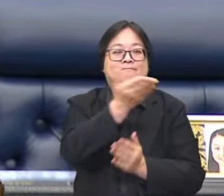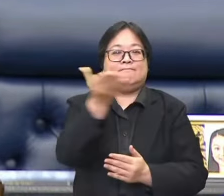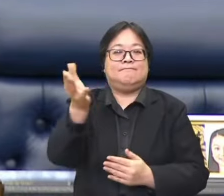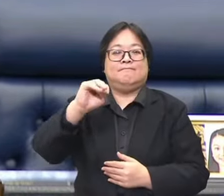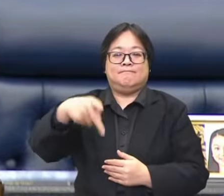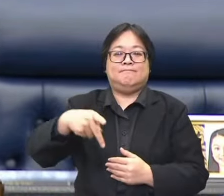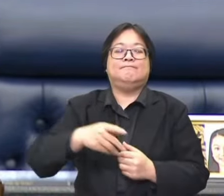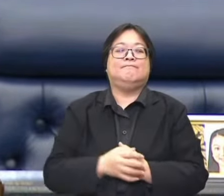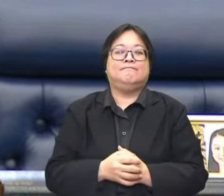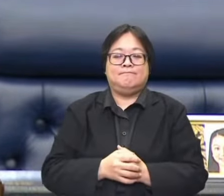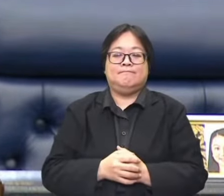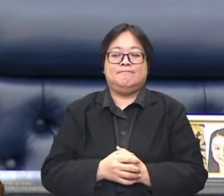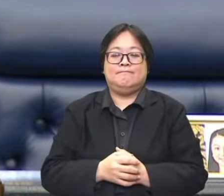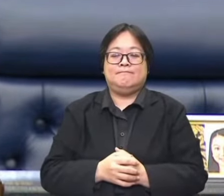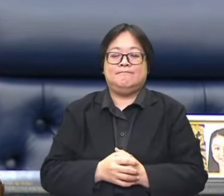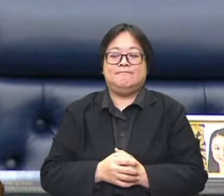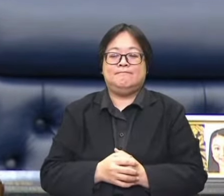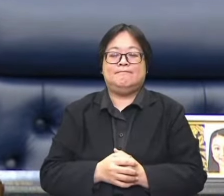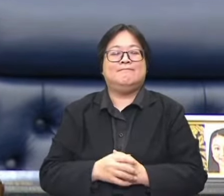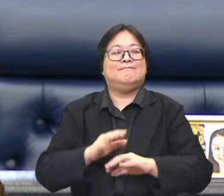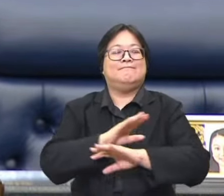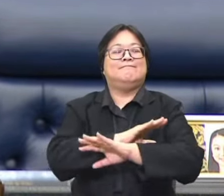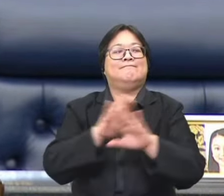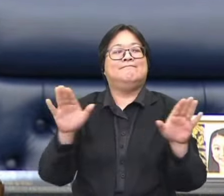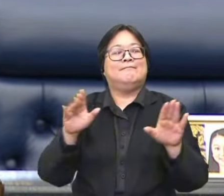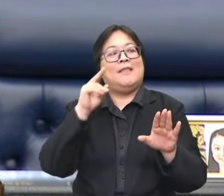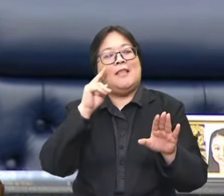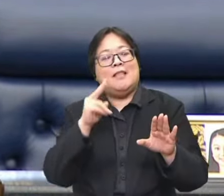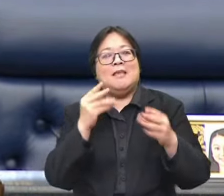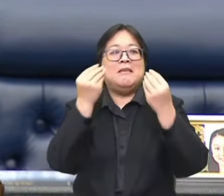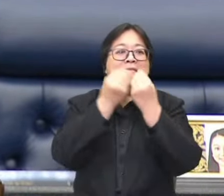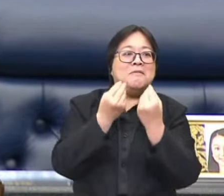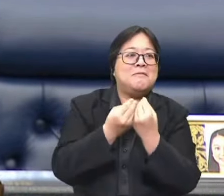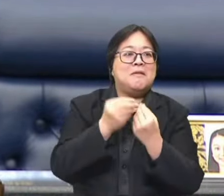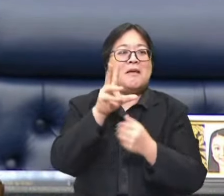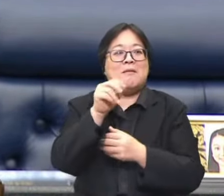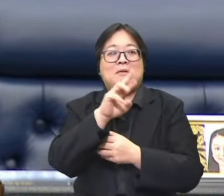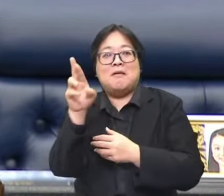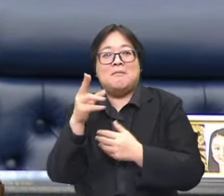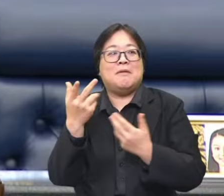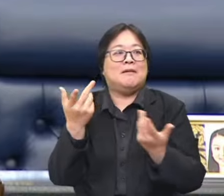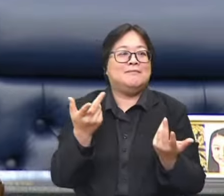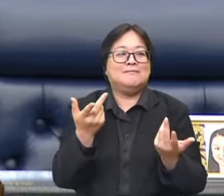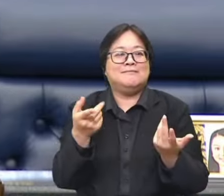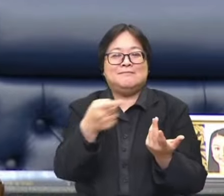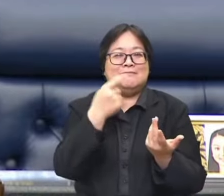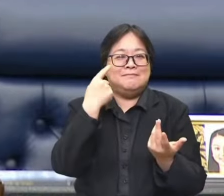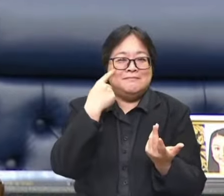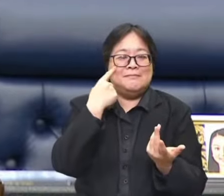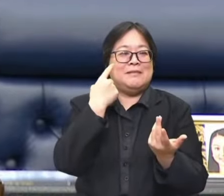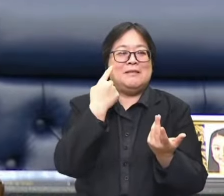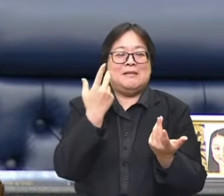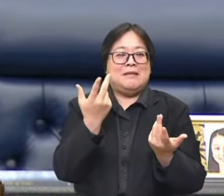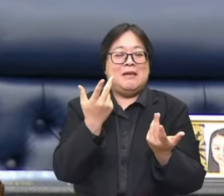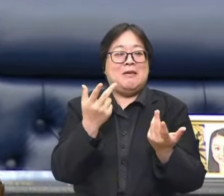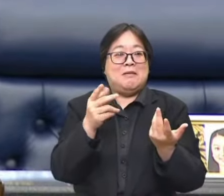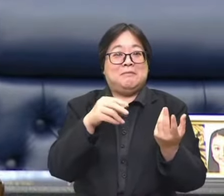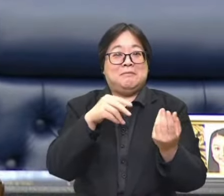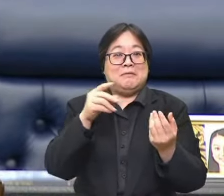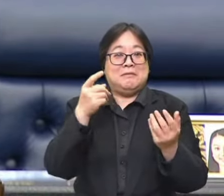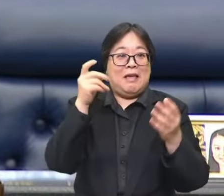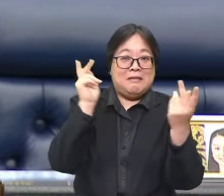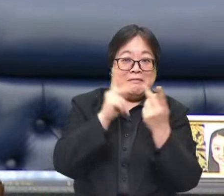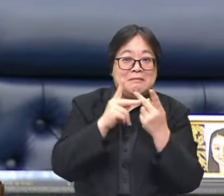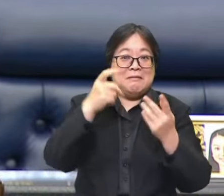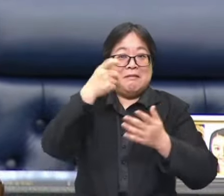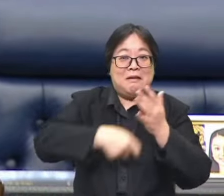berhormat supaya tidak sekadar melihat jumlah sumbangan RM30,000 itu sebagai nilai nyawa mendiang. Ya.